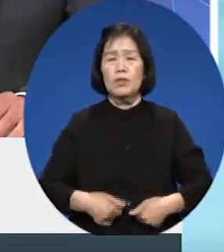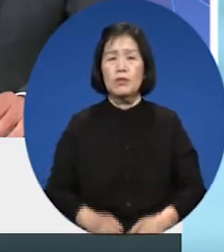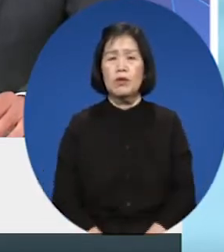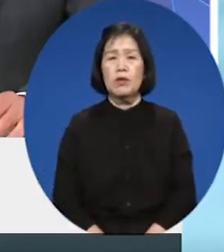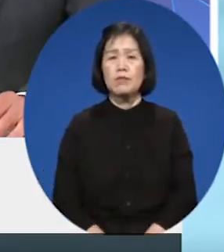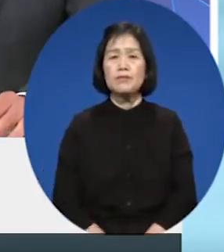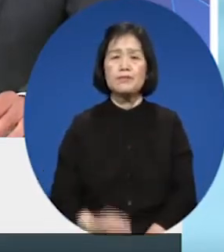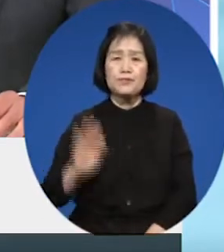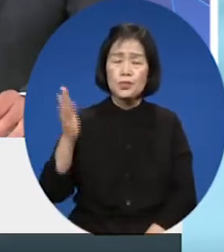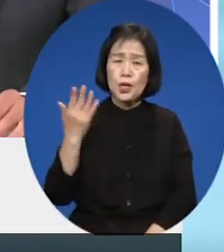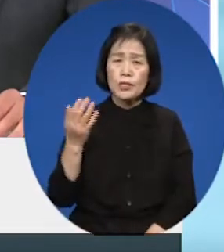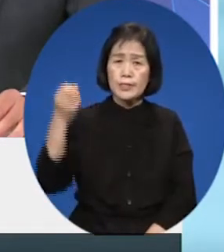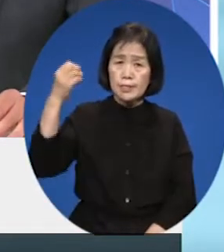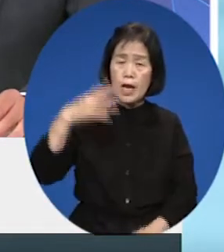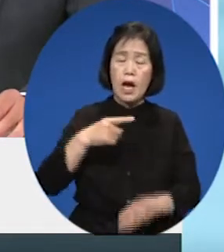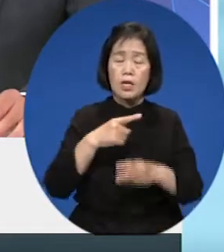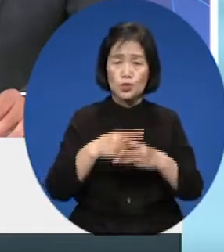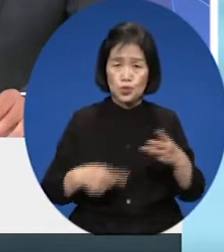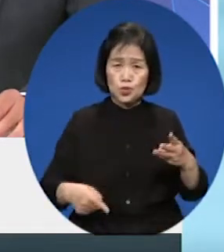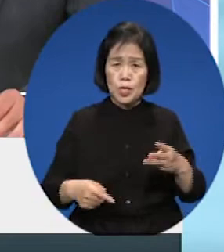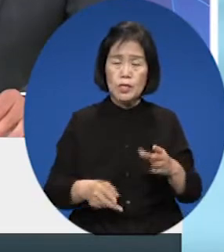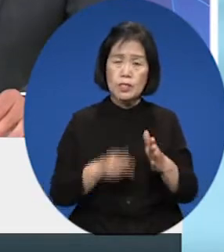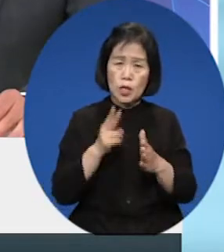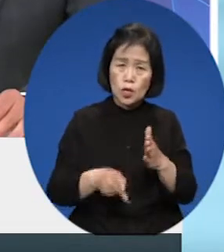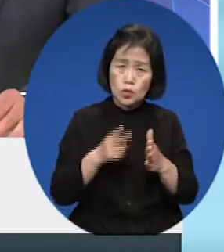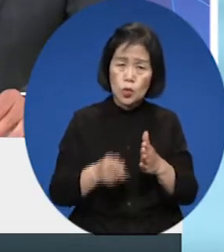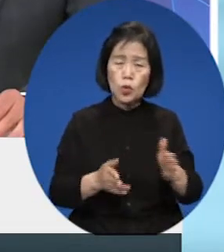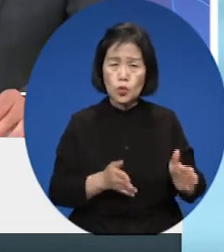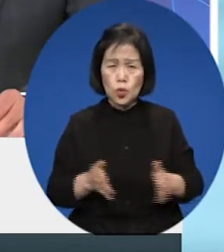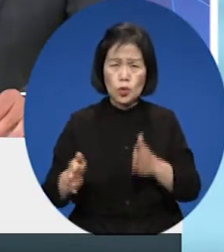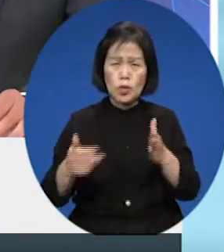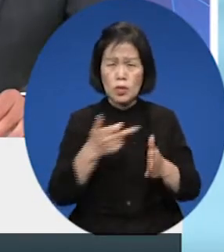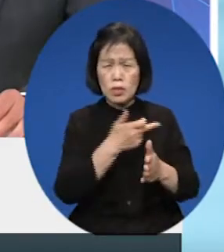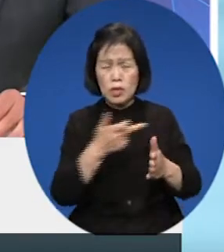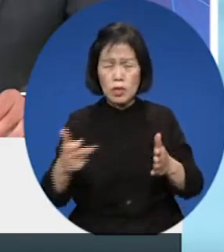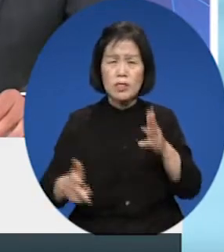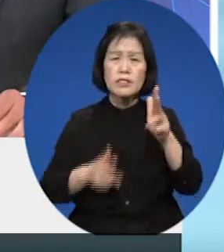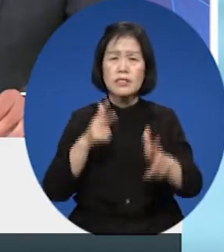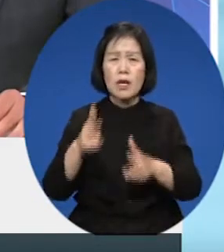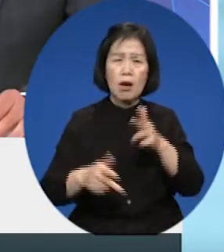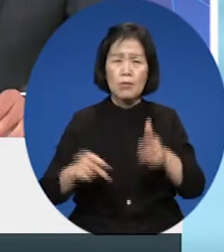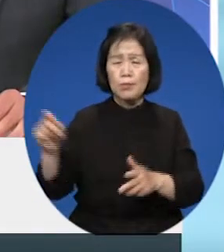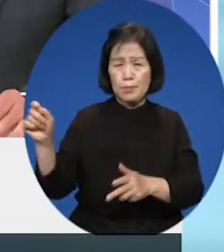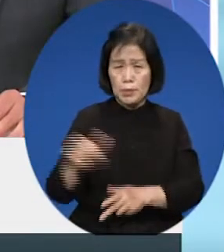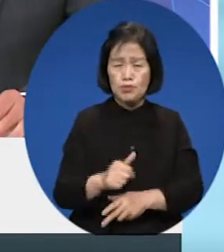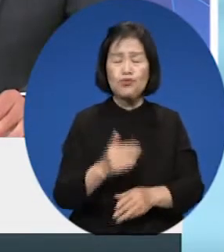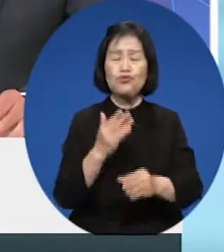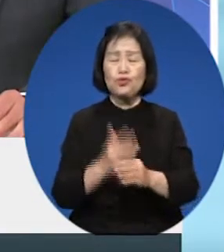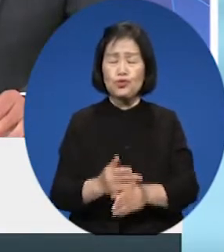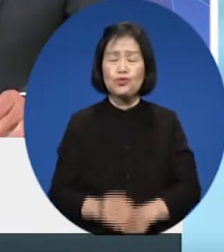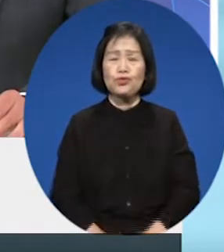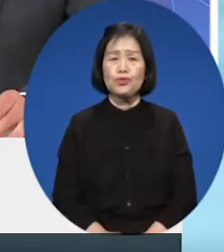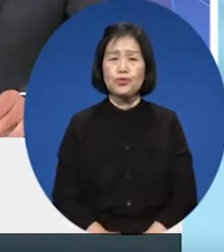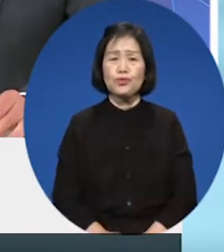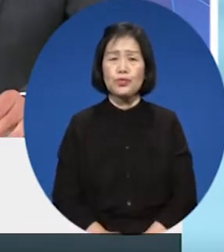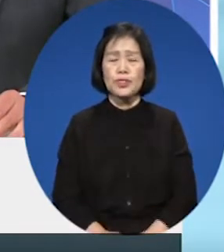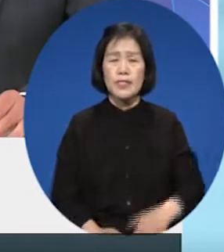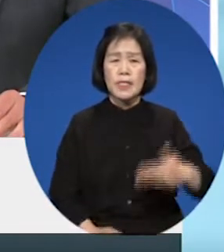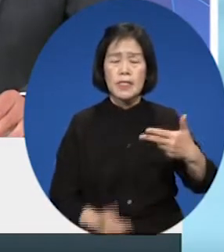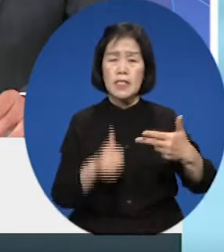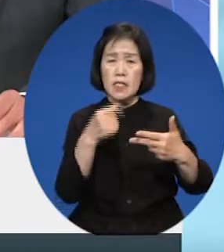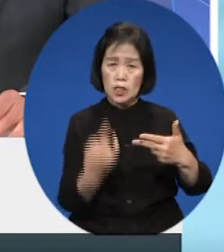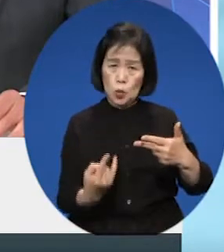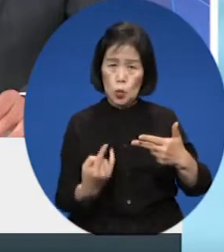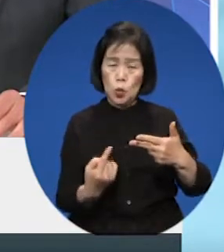최근 양주 씨는 어절 2와 도로 등 대형 국책사업 추진 속도를 빠르게 내고 있습니다 전철 7호선 도봉산